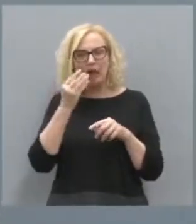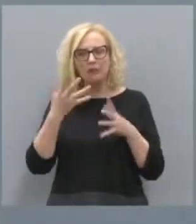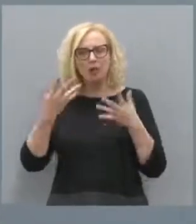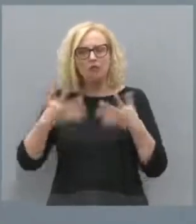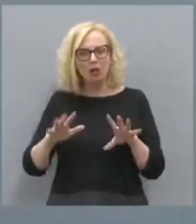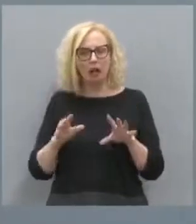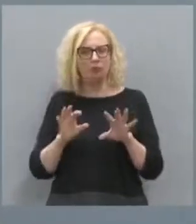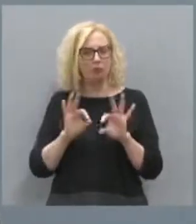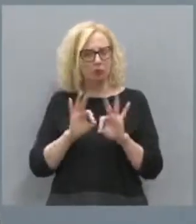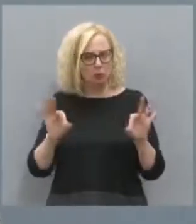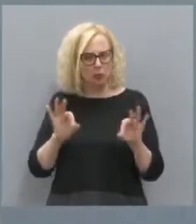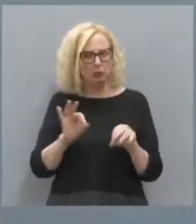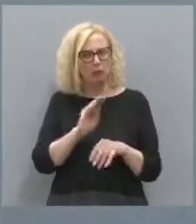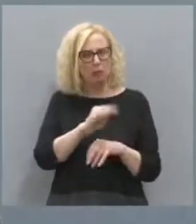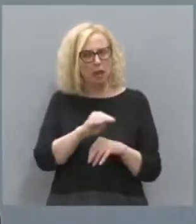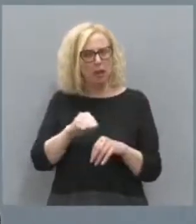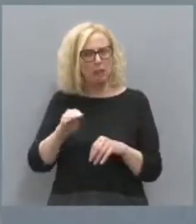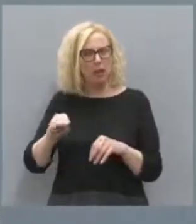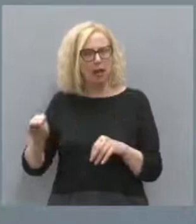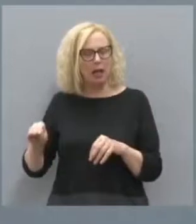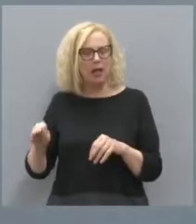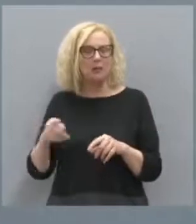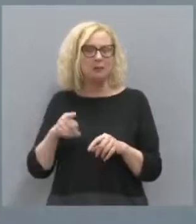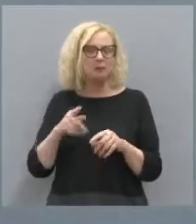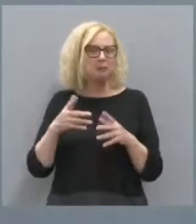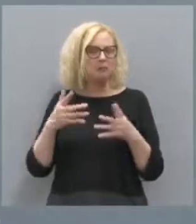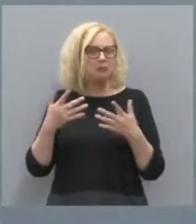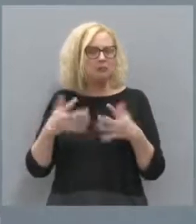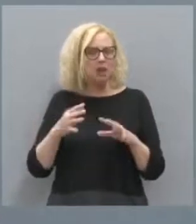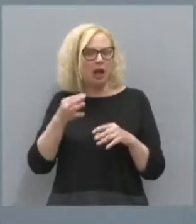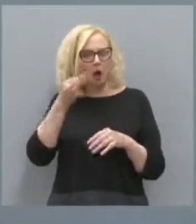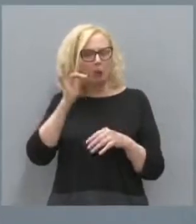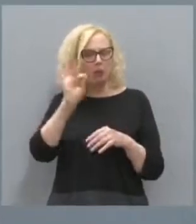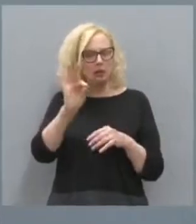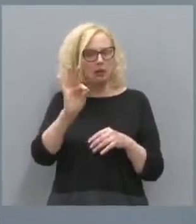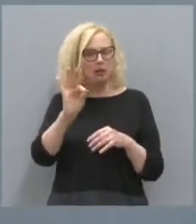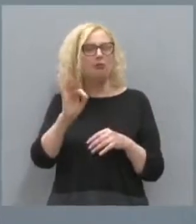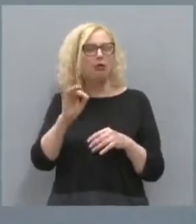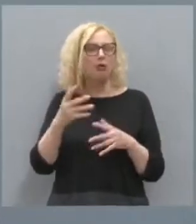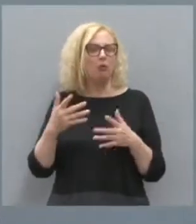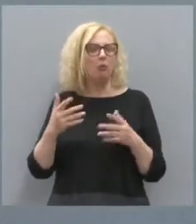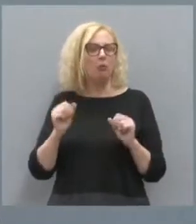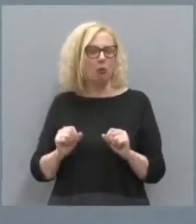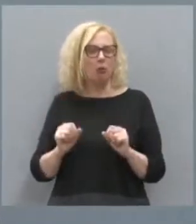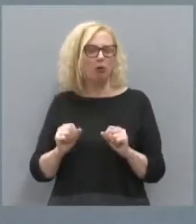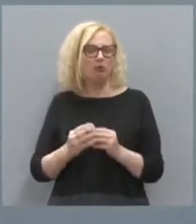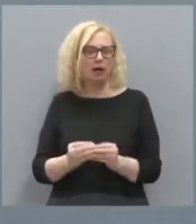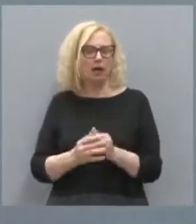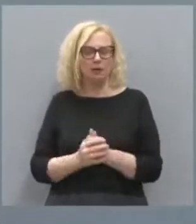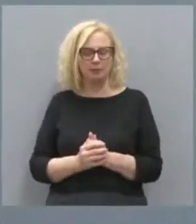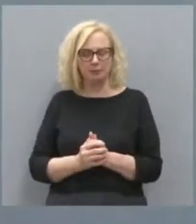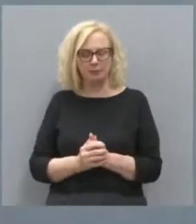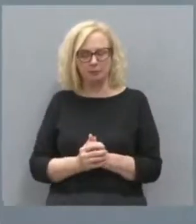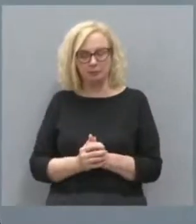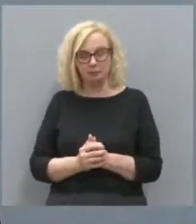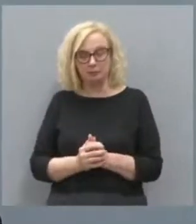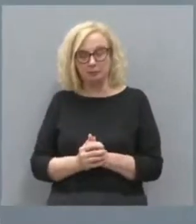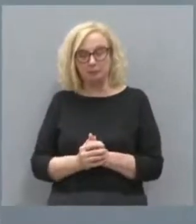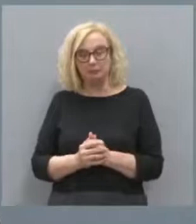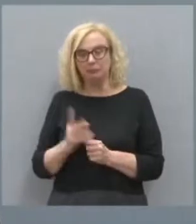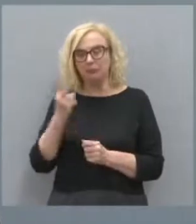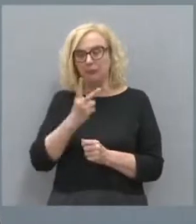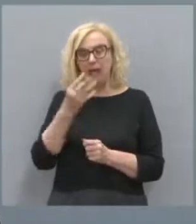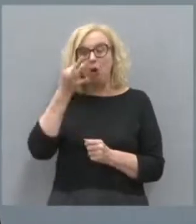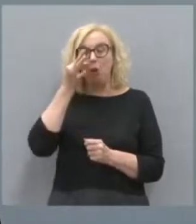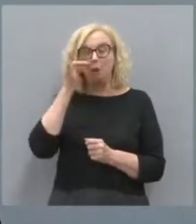presenti potremmo riuscire a a raggiungere l'obiettivo che ci siamo che ci siamo prefissati in chiaro che l'obiettivo che ci siamo